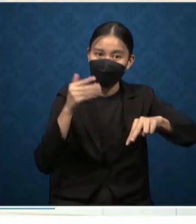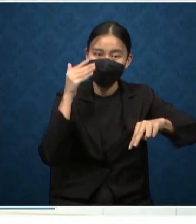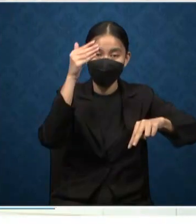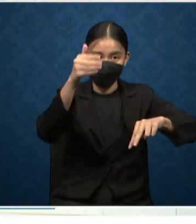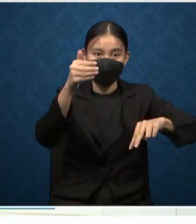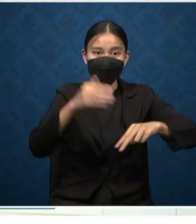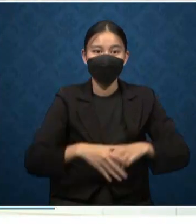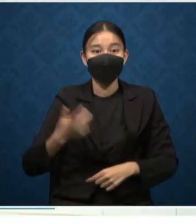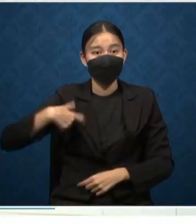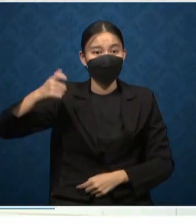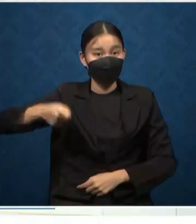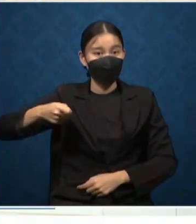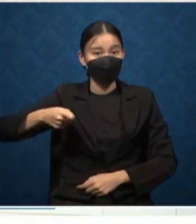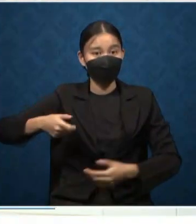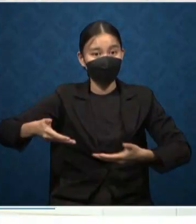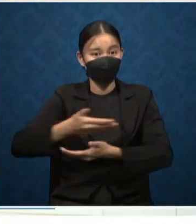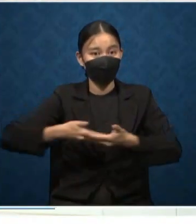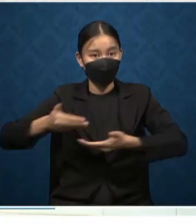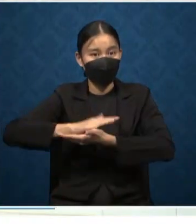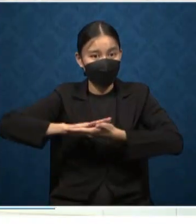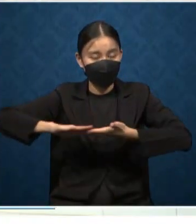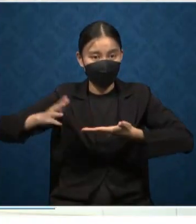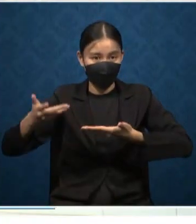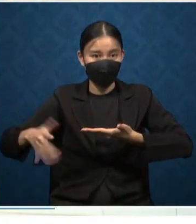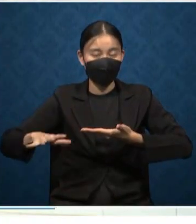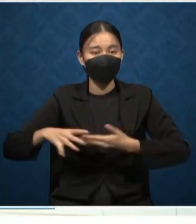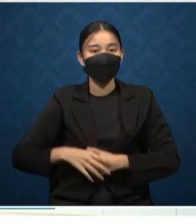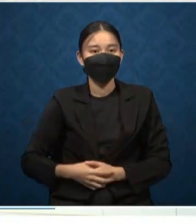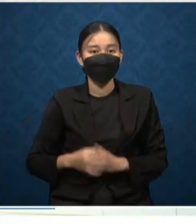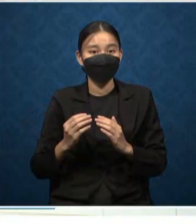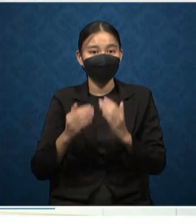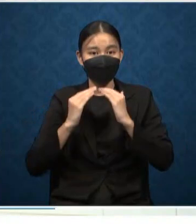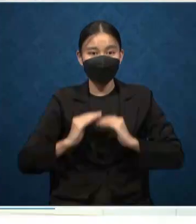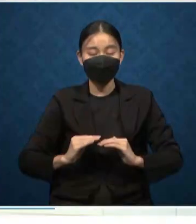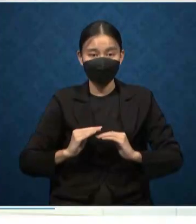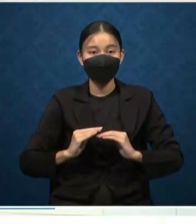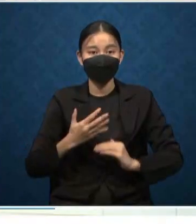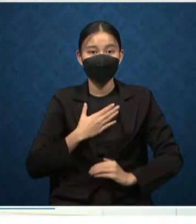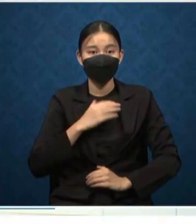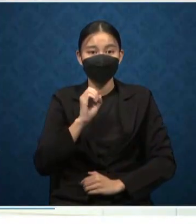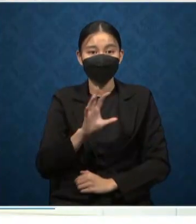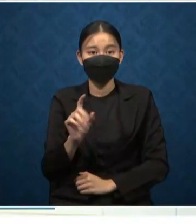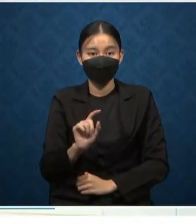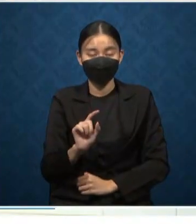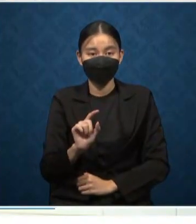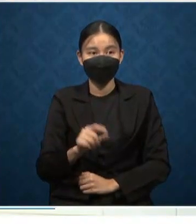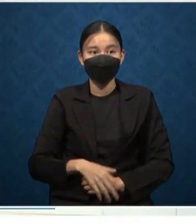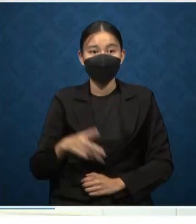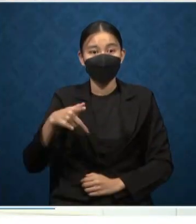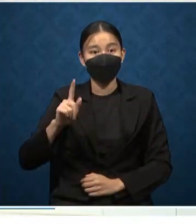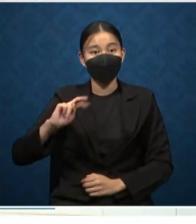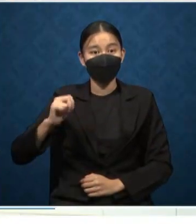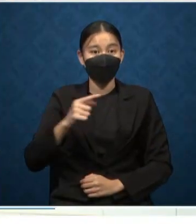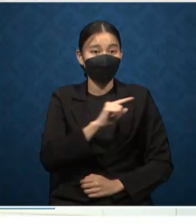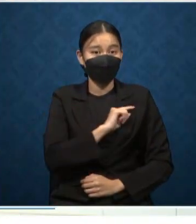หลัจากที่สาญม apareอฯสา Linksึงที่สุแล้วในส่วต่อมาครั อยทผมได้กรับเรียนต่อย่างจะ